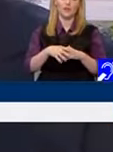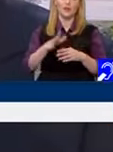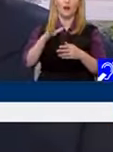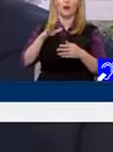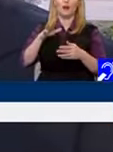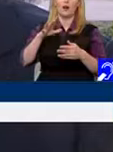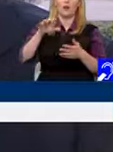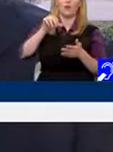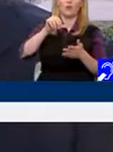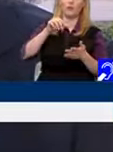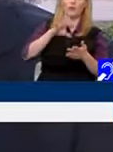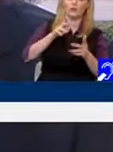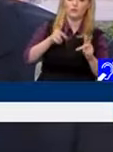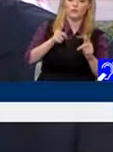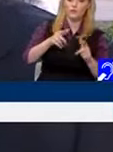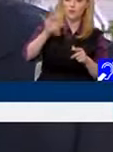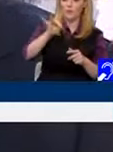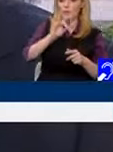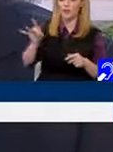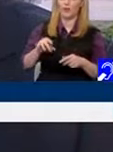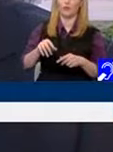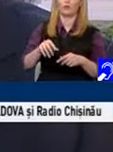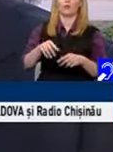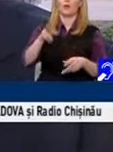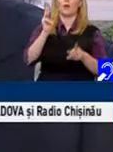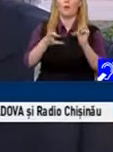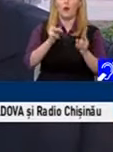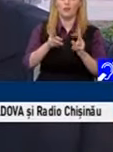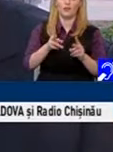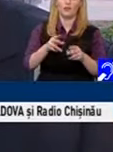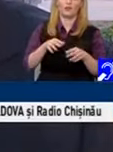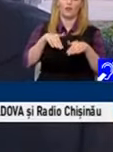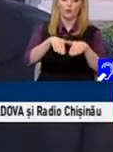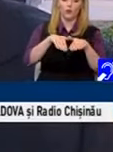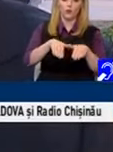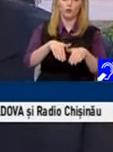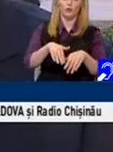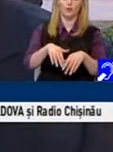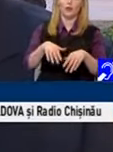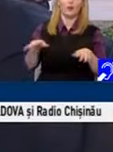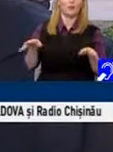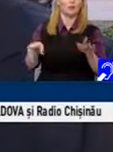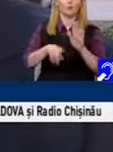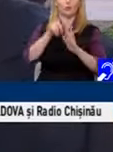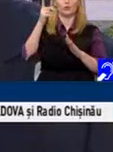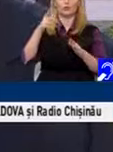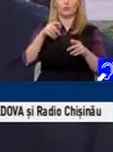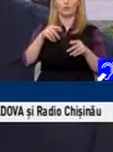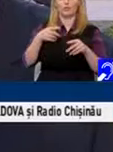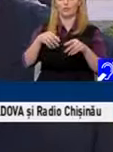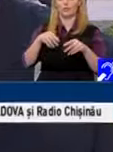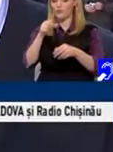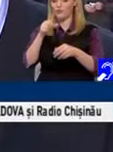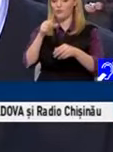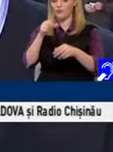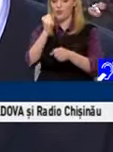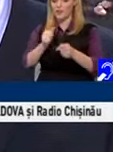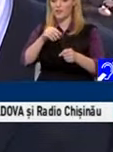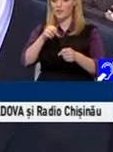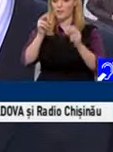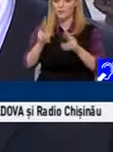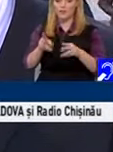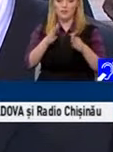preoții, chiar și croitorii și bucătarii. Deci toți au început să facă congrese în care înaintau